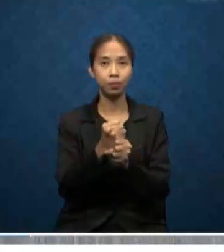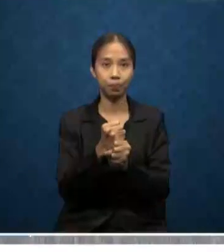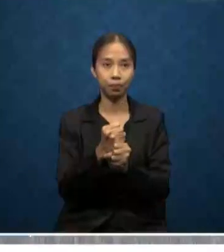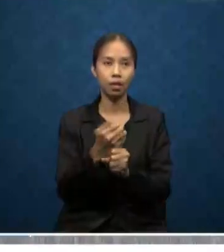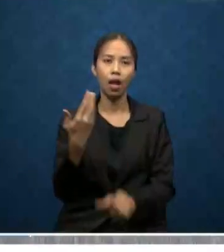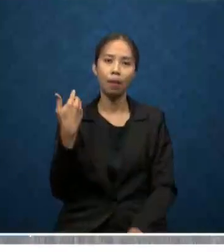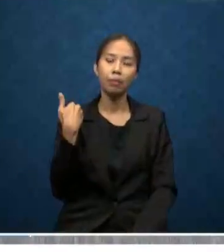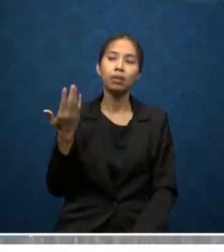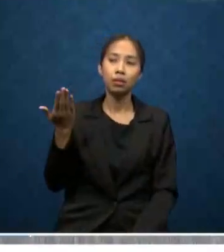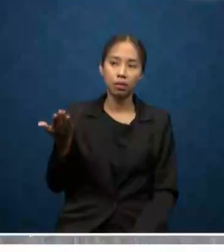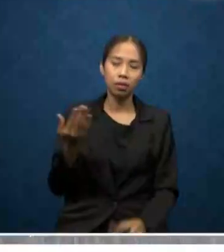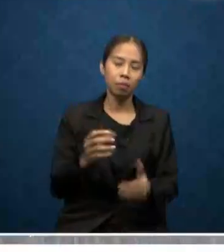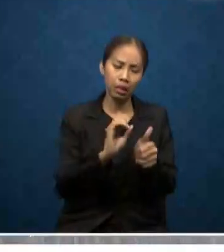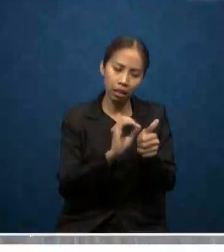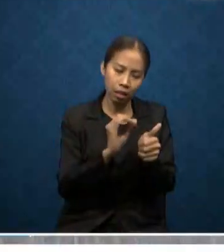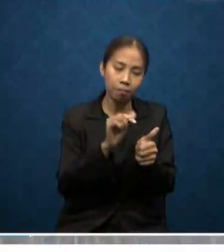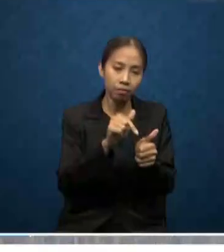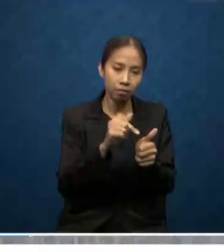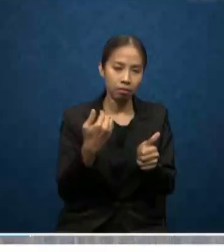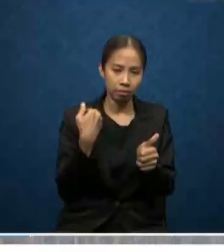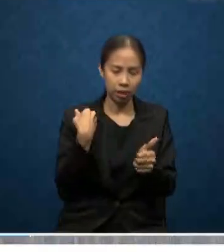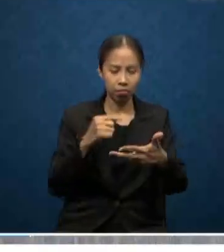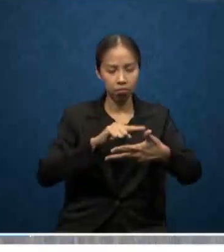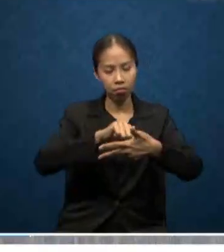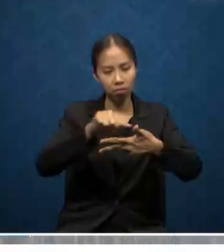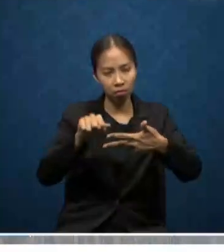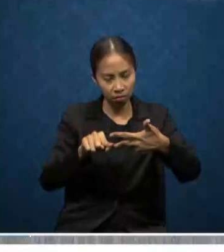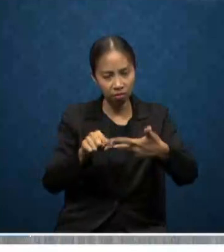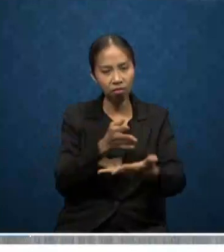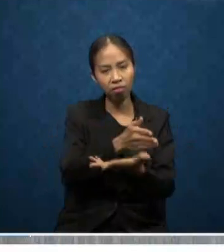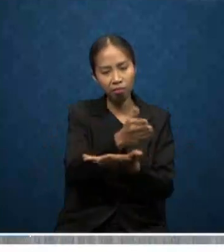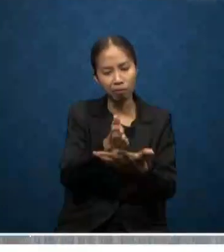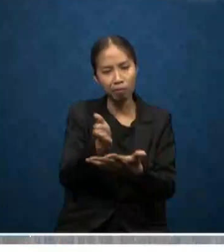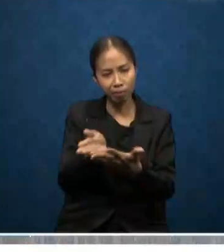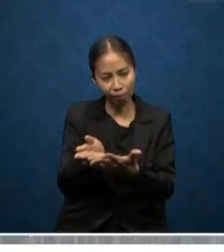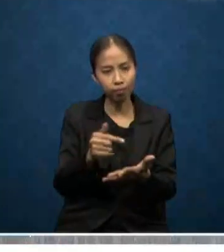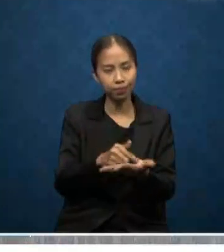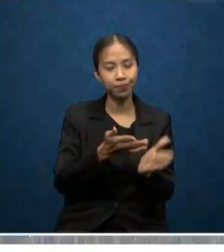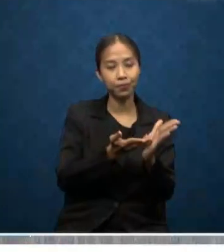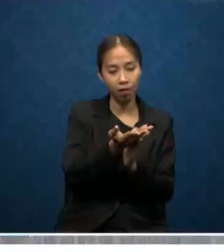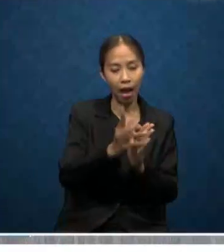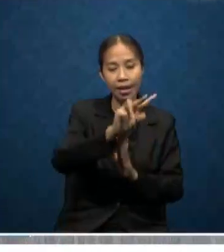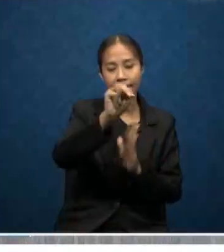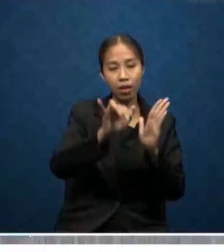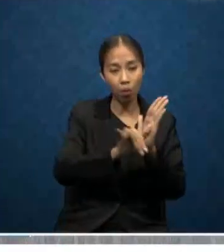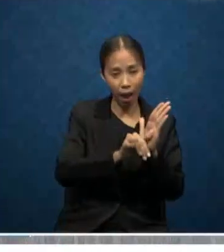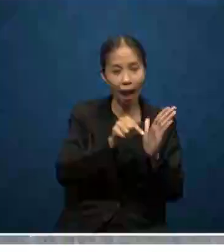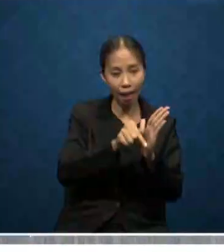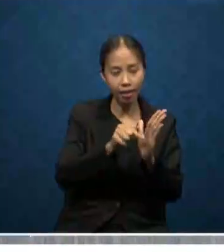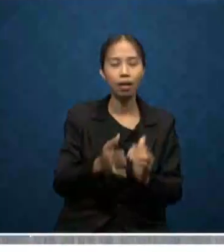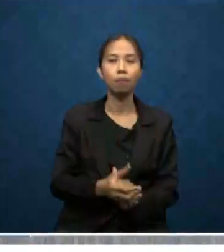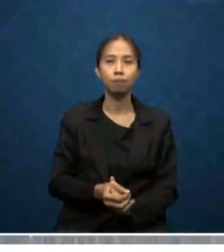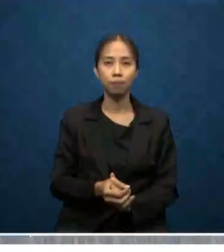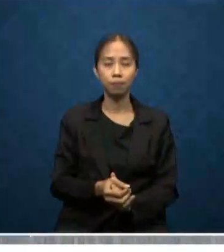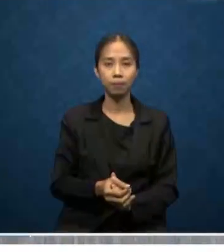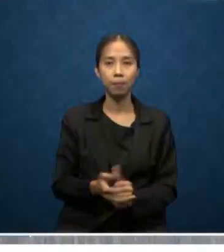นอแนะท่านได้ทำไว้เนี่ยมีถึง3ด้านนะฮะด้านนโยบายนะครับด้าน